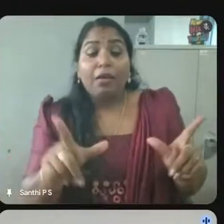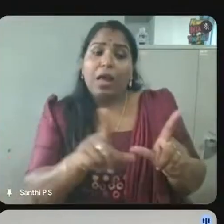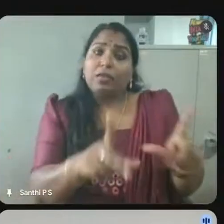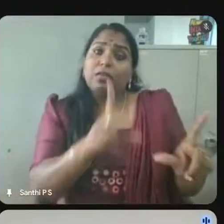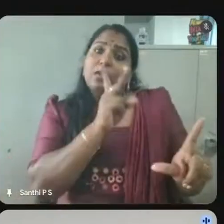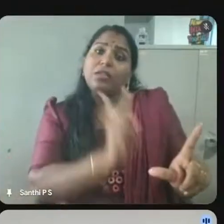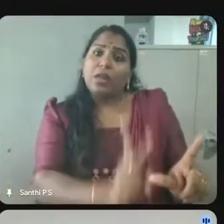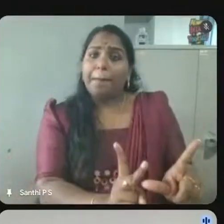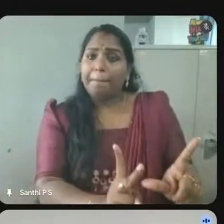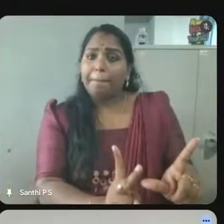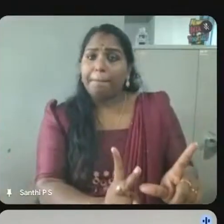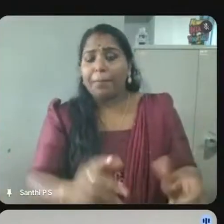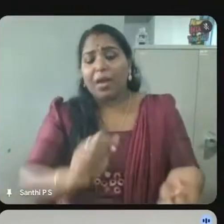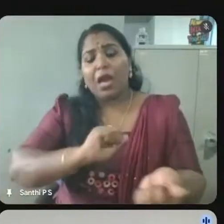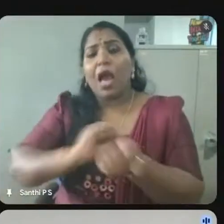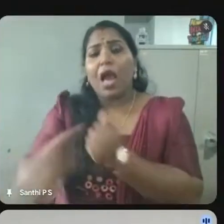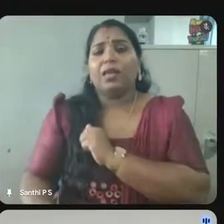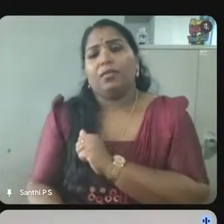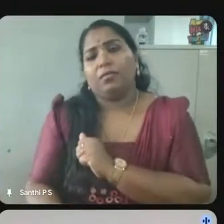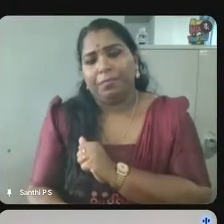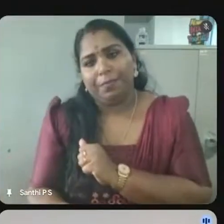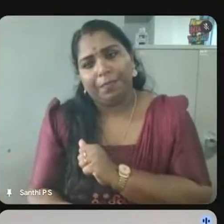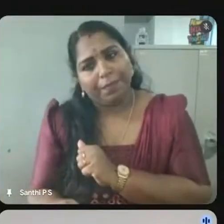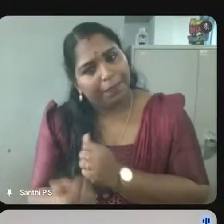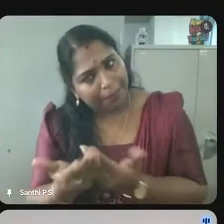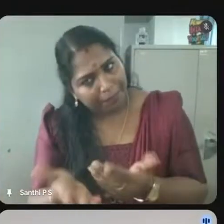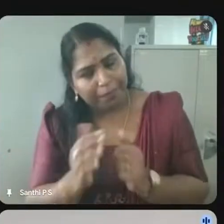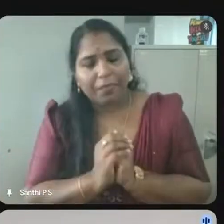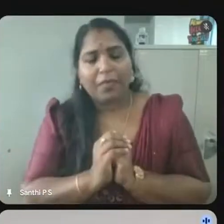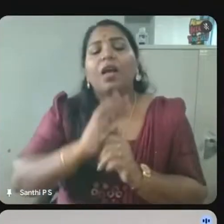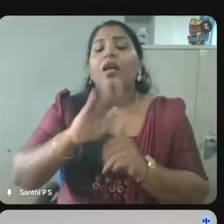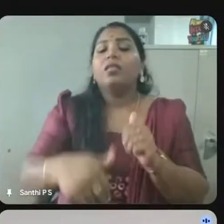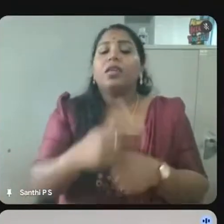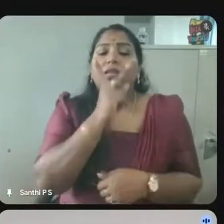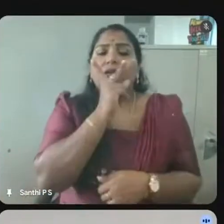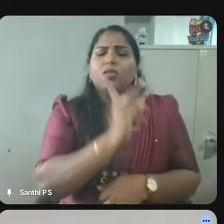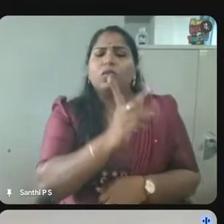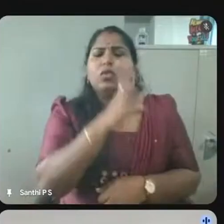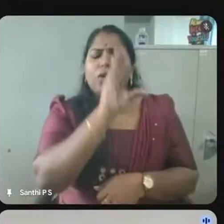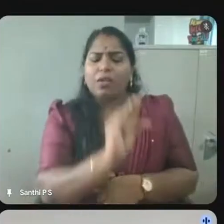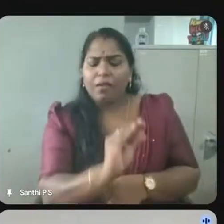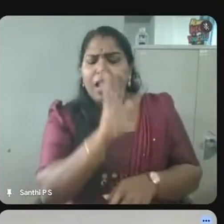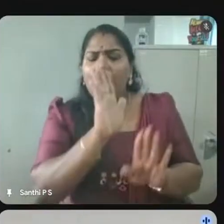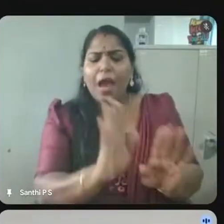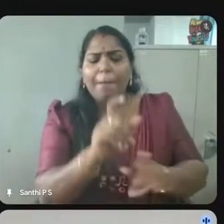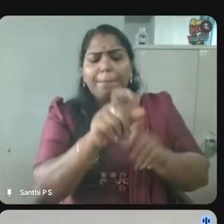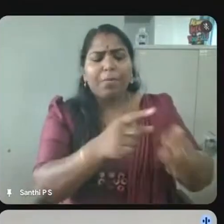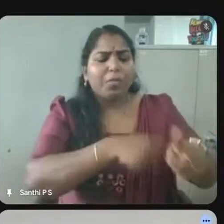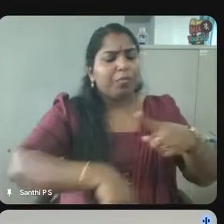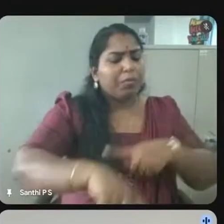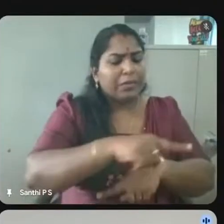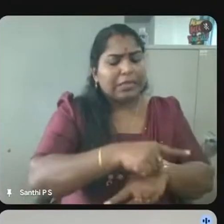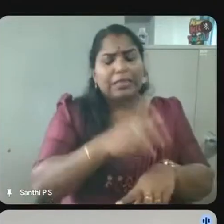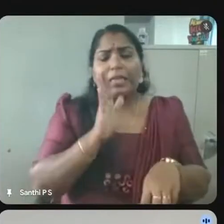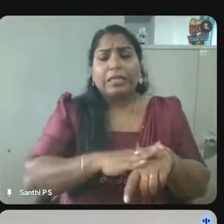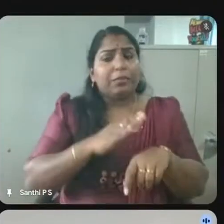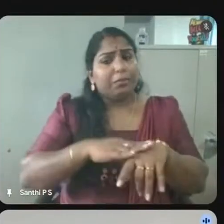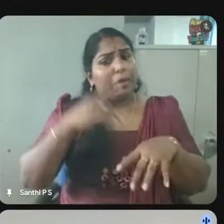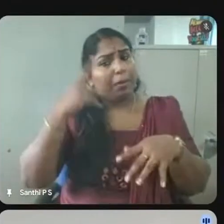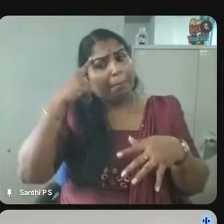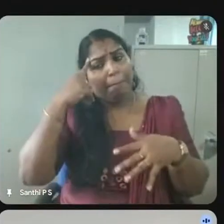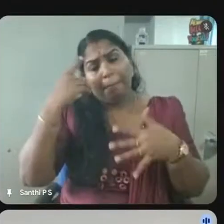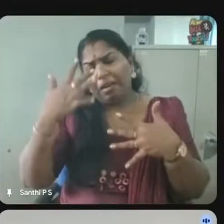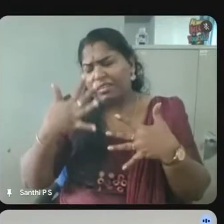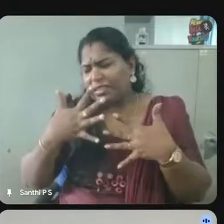കൂടുതലാണ്. അതുപോലെ ഈ കാഴ്ചക്കുറവുള്ള ആളുകൾ അനുഭവിക്കുന്ന മാനസിക അസ്വസ്ഥത കാരണവും നമ്മുടെ ഈ ഒരു